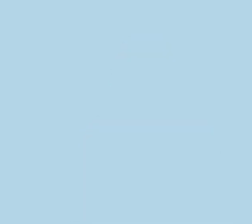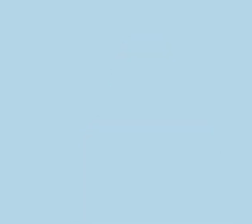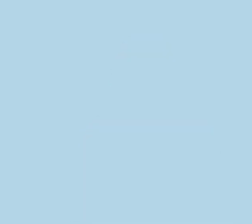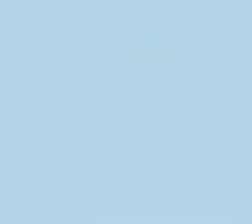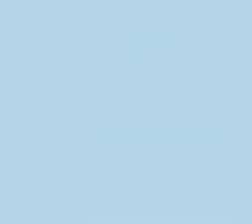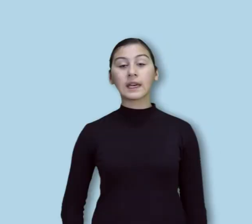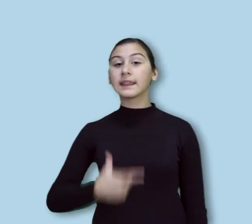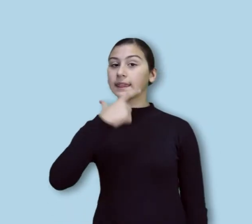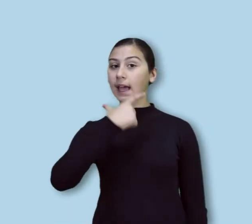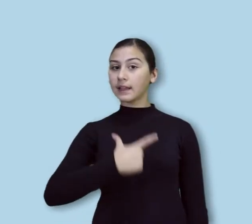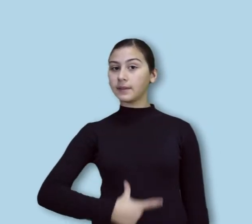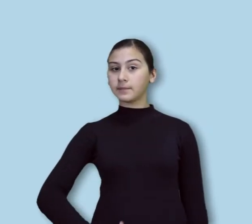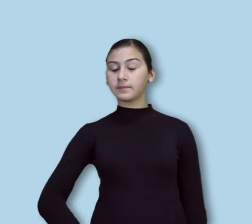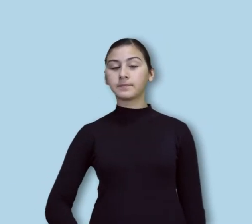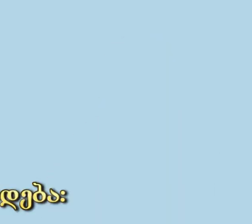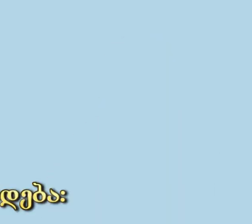ტანი.